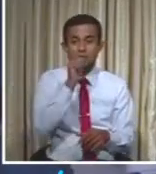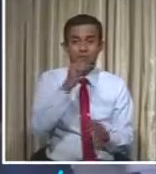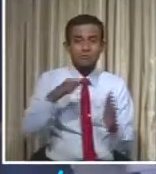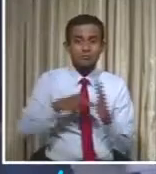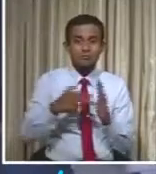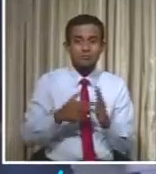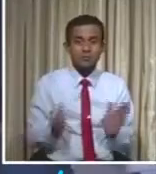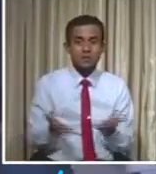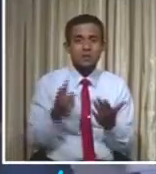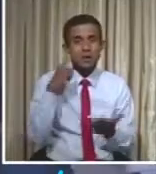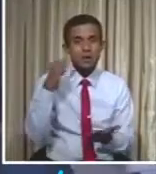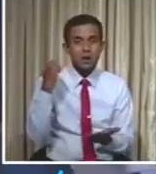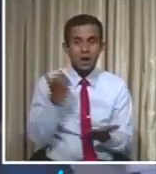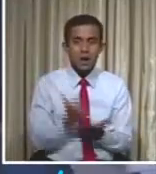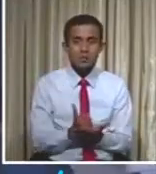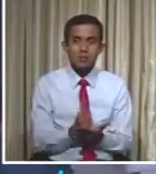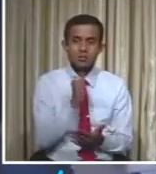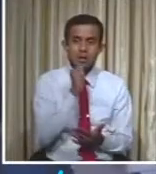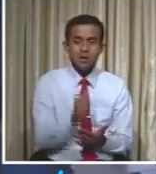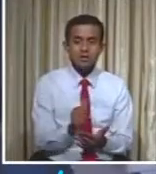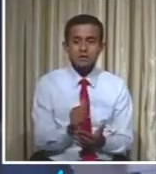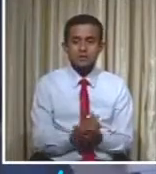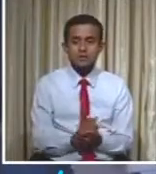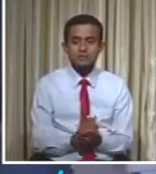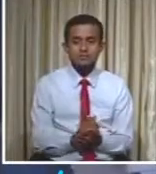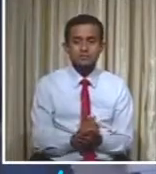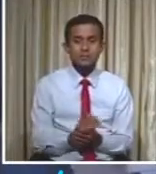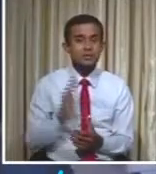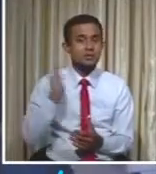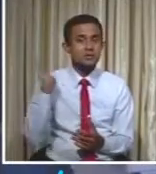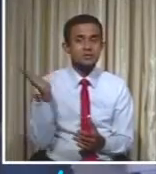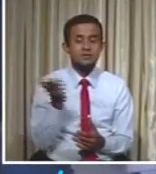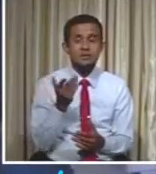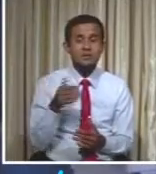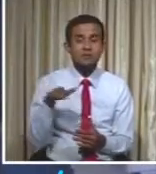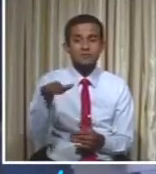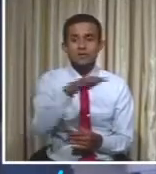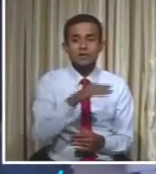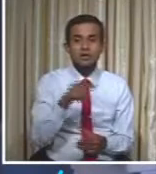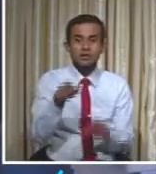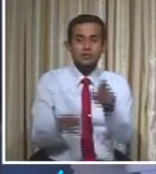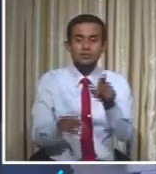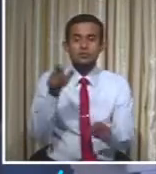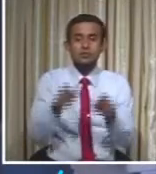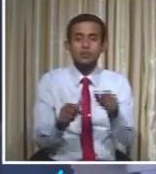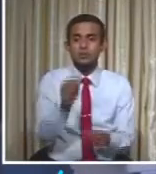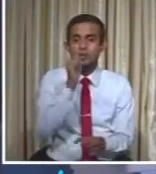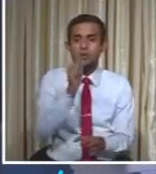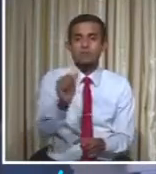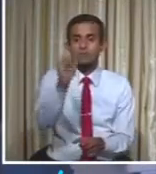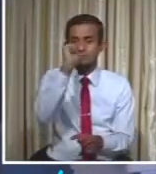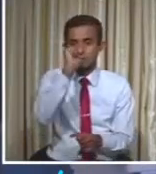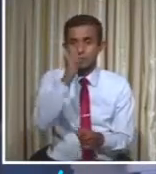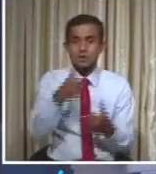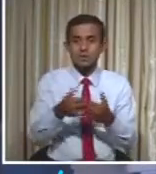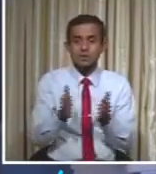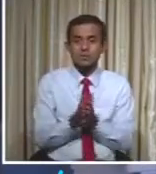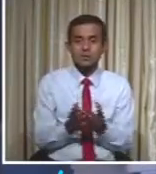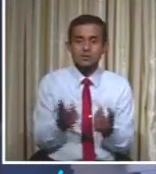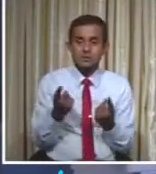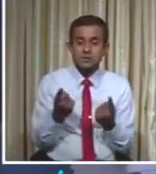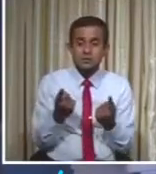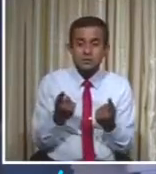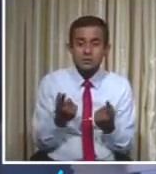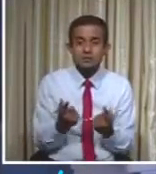ගියාම ටිකක් අමාරුයි ඒක ඇත්ත. හැබැයි කිසිඳු ආකාරයකින් ඒ ප්‍රදේශයේ ජනතාවට බොන්න වතුර ටික තමන්ගේ අවශ්‍යතාවෙන් සඳහා